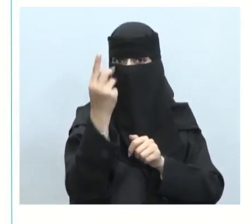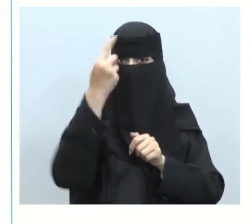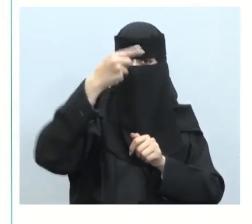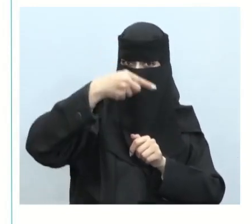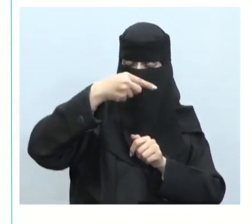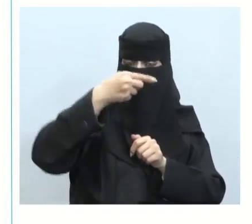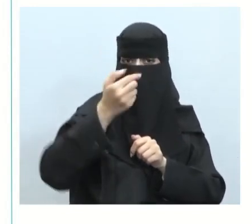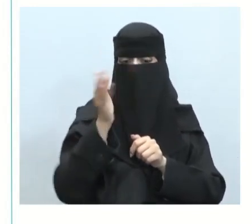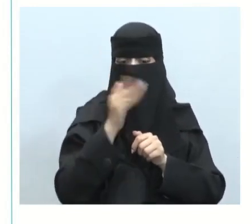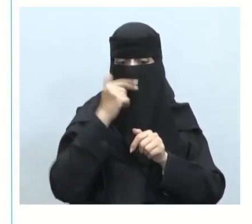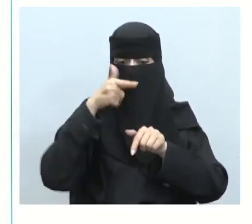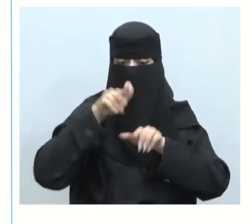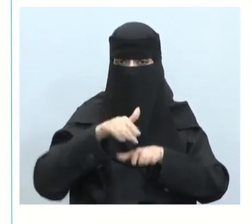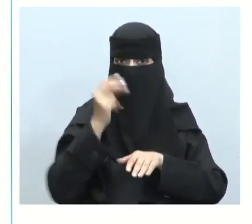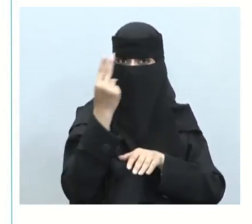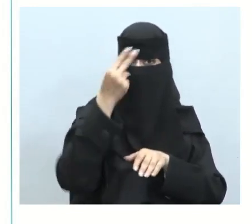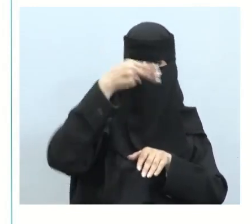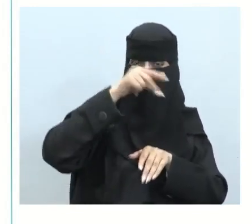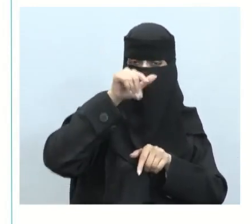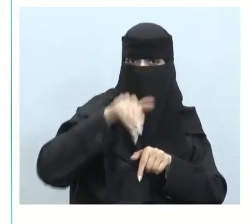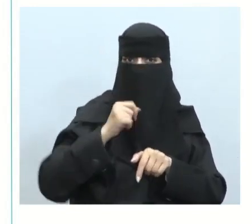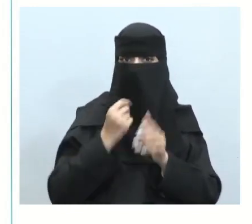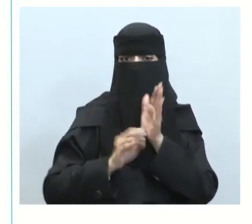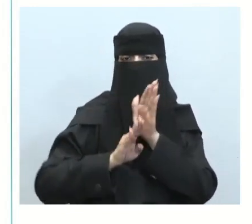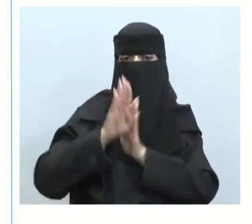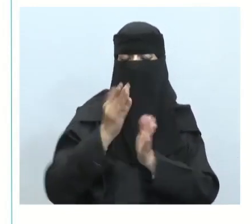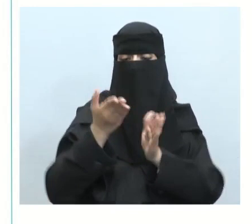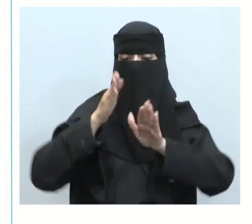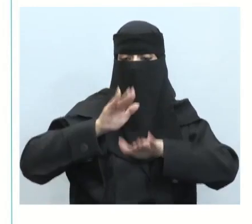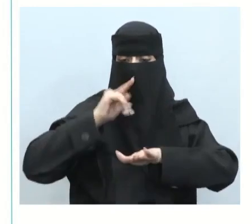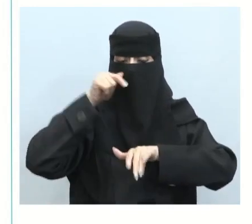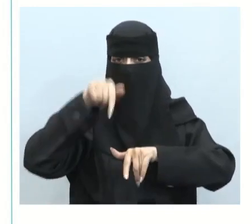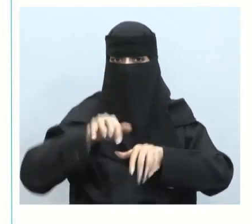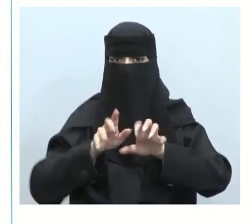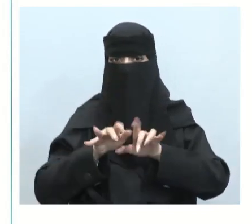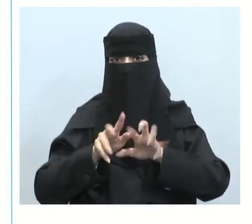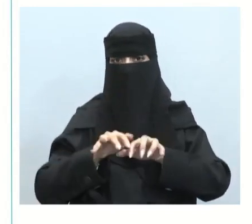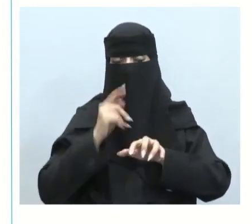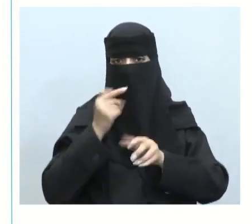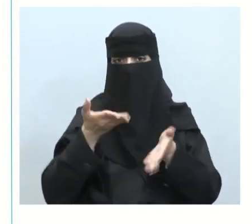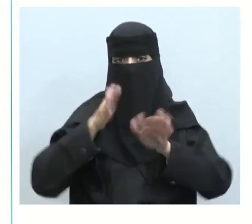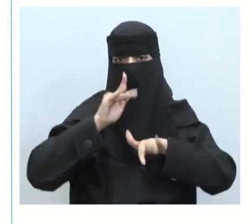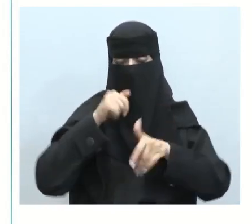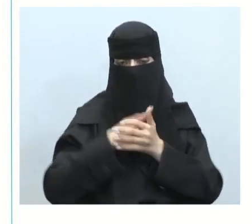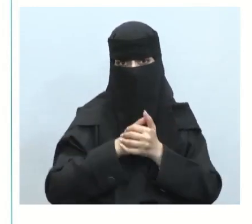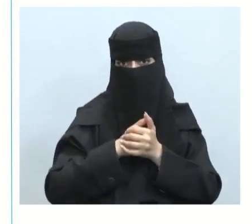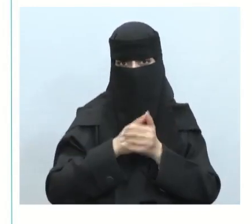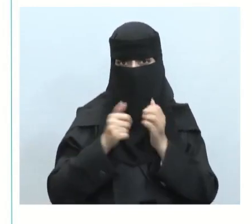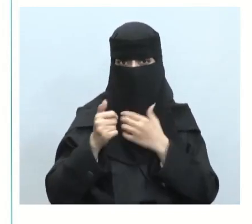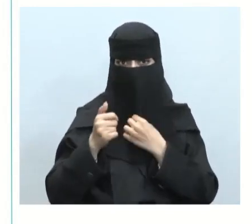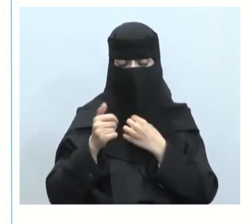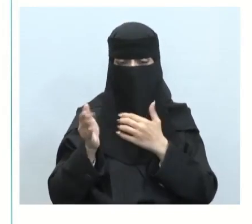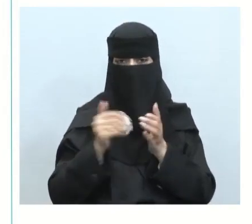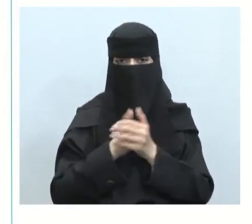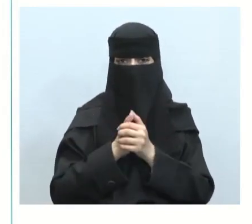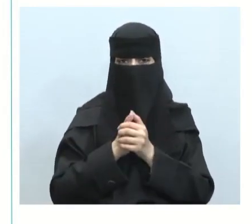ما قبله كان الثوره الصناعيه الاولى التي اكتشفت بها الالات اليدويه والالات ايضا البسيطه التي تعتمد على